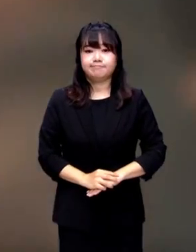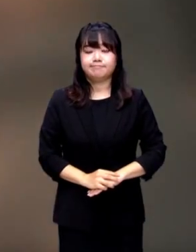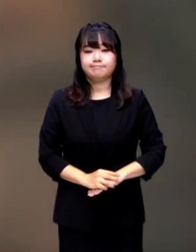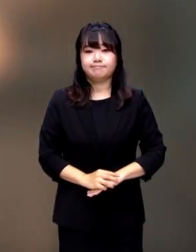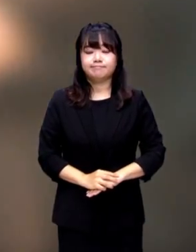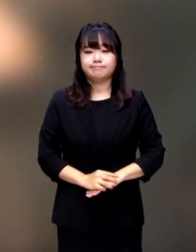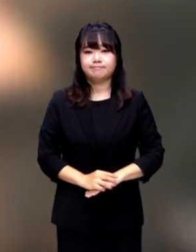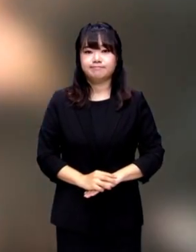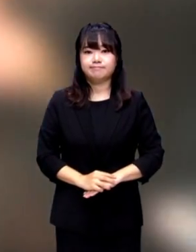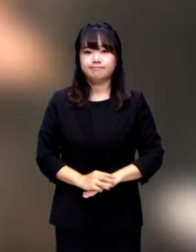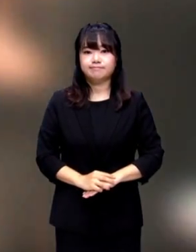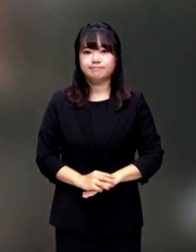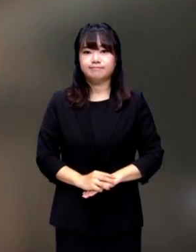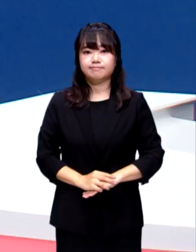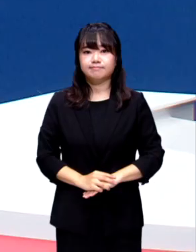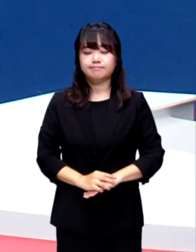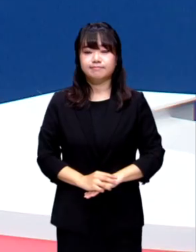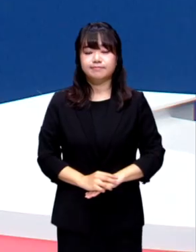뉴스 강혜진입니다.